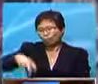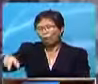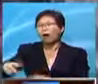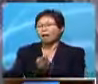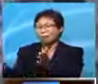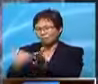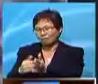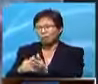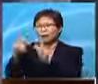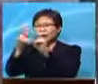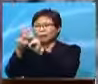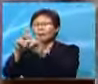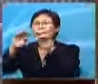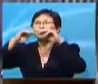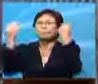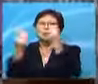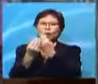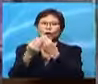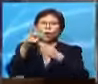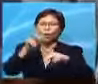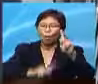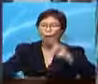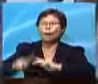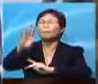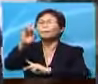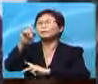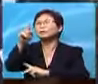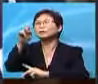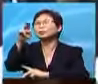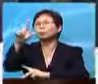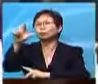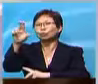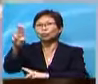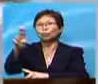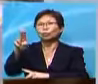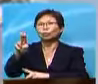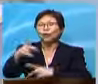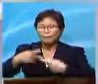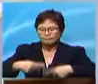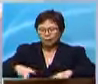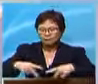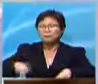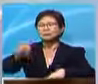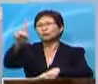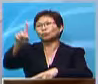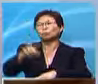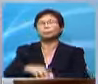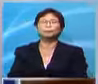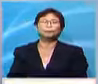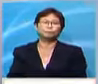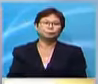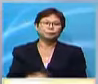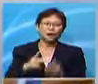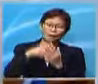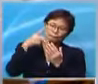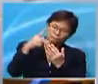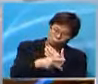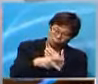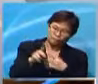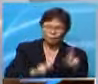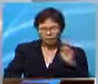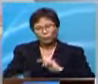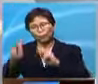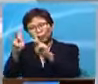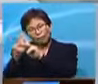semula perkampungan masyarakat W Bintulu di kampung asyaririn fasa 1 pada program itu penduduk